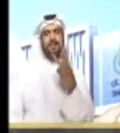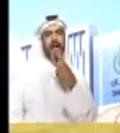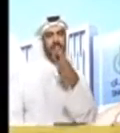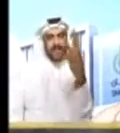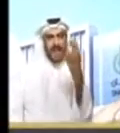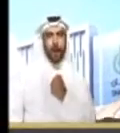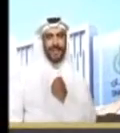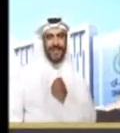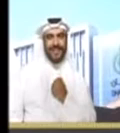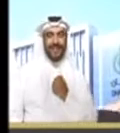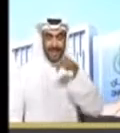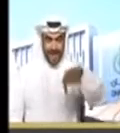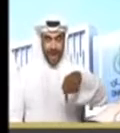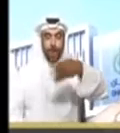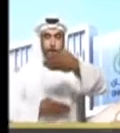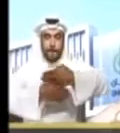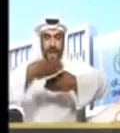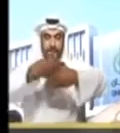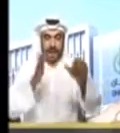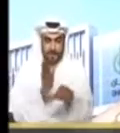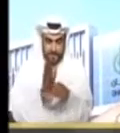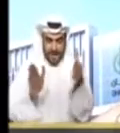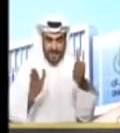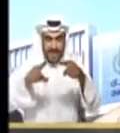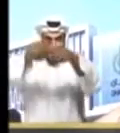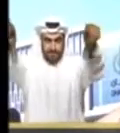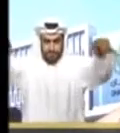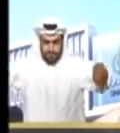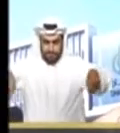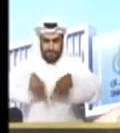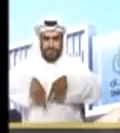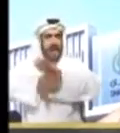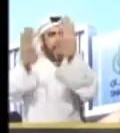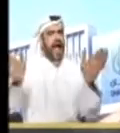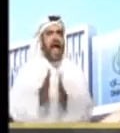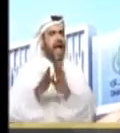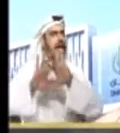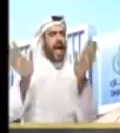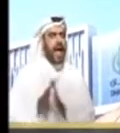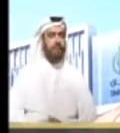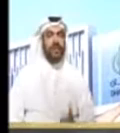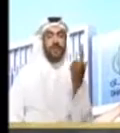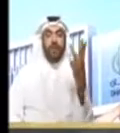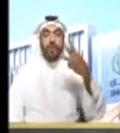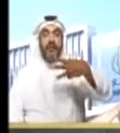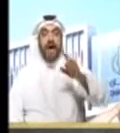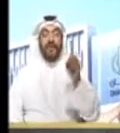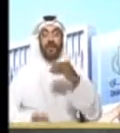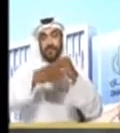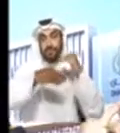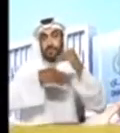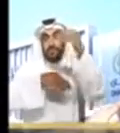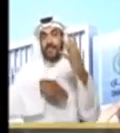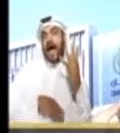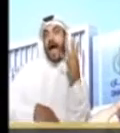وضع أساس، حجر الأساس، حيتكون تقريبا مساحته 37,000 متر مربع من 4 طوابق وطابق